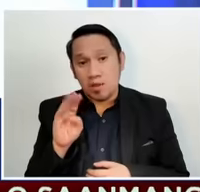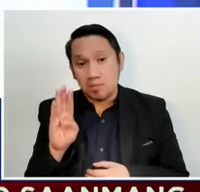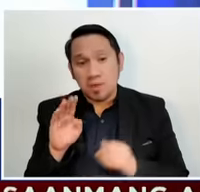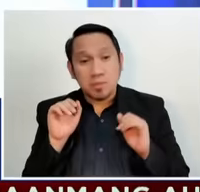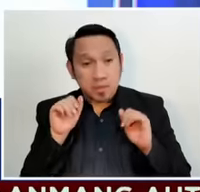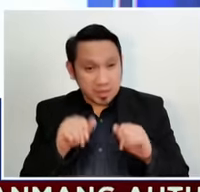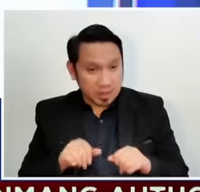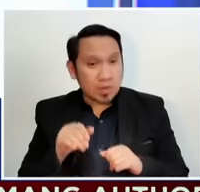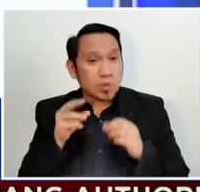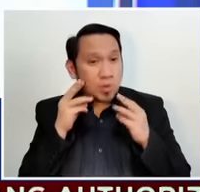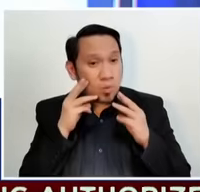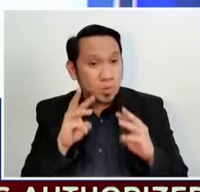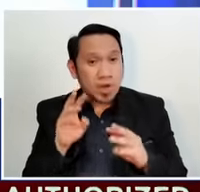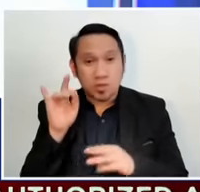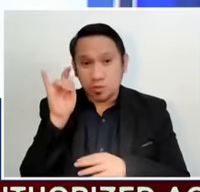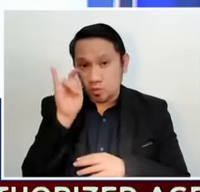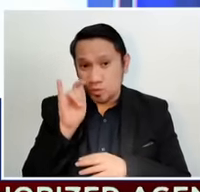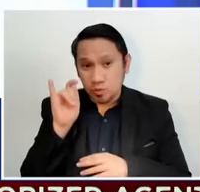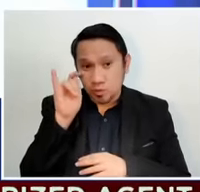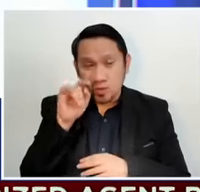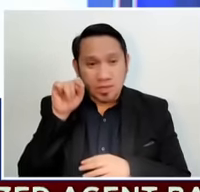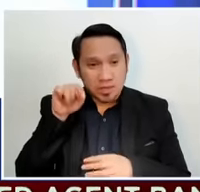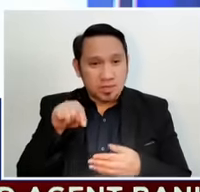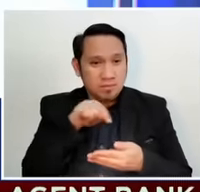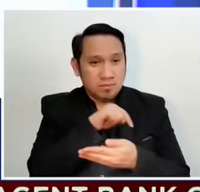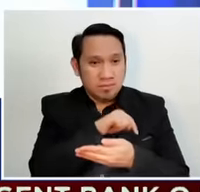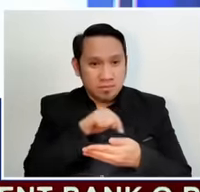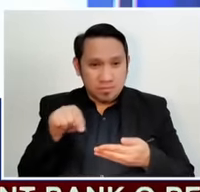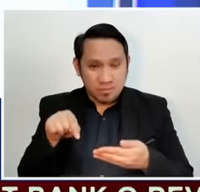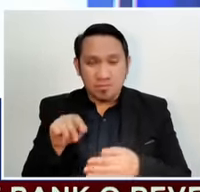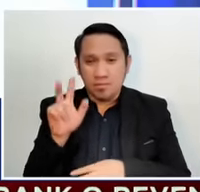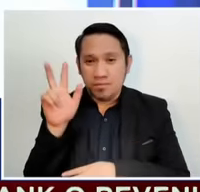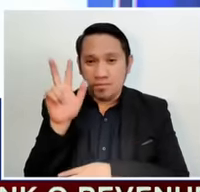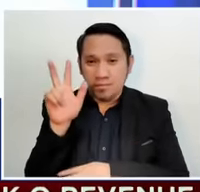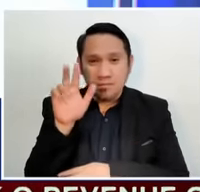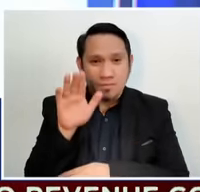ng ABS-CBN News ngayong linggo, 3 p.m.